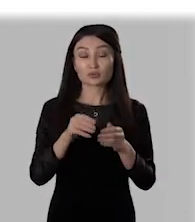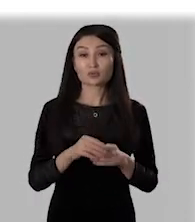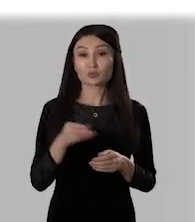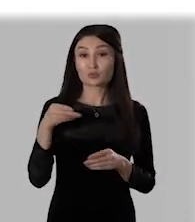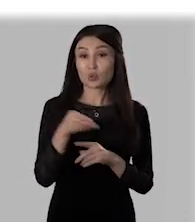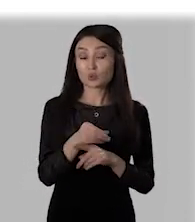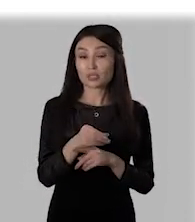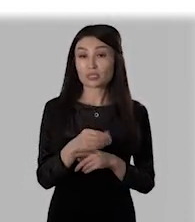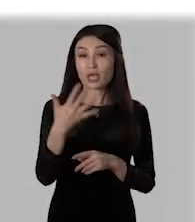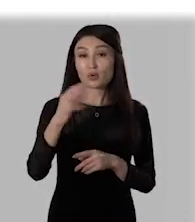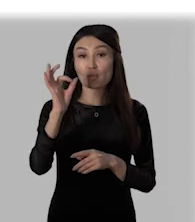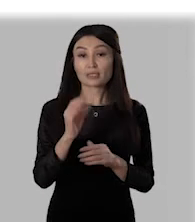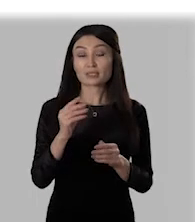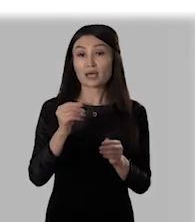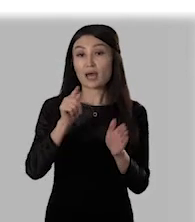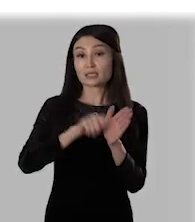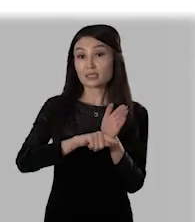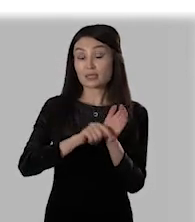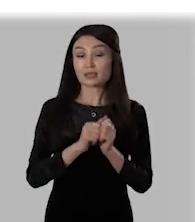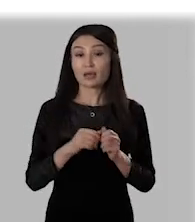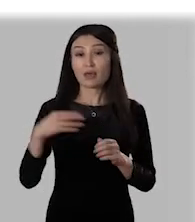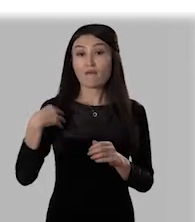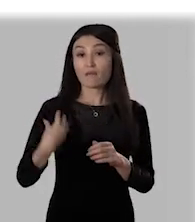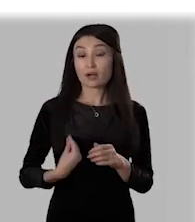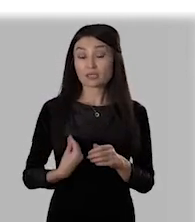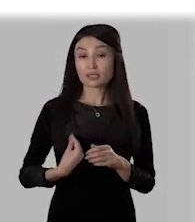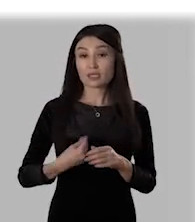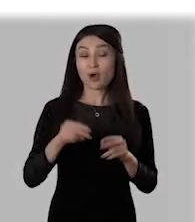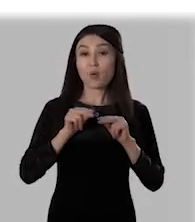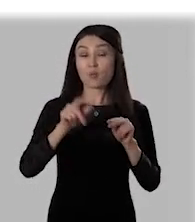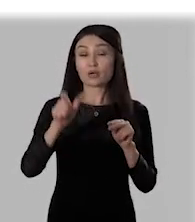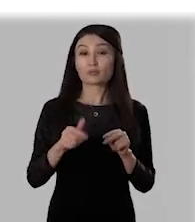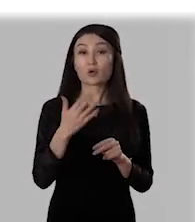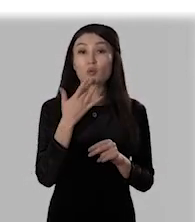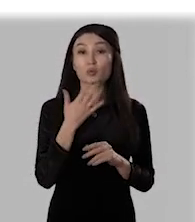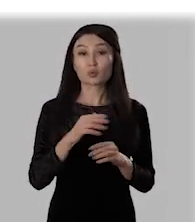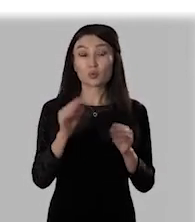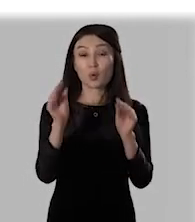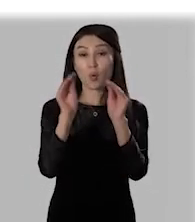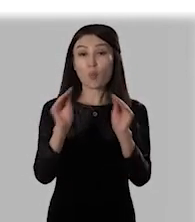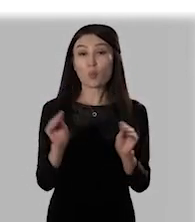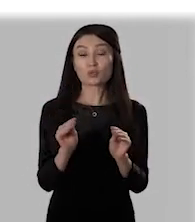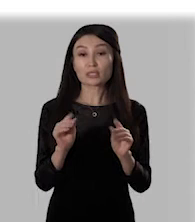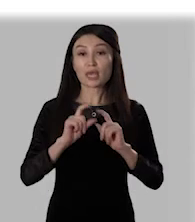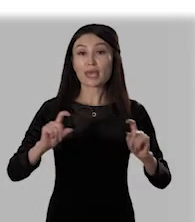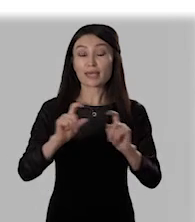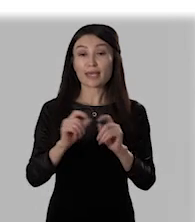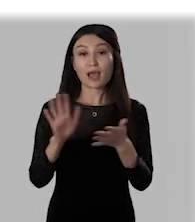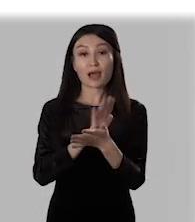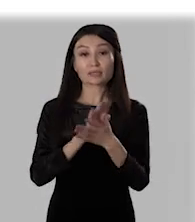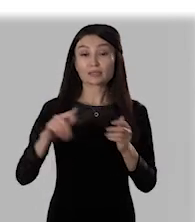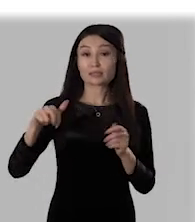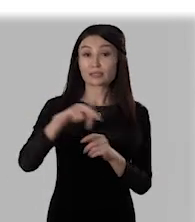арзандатылган. Францияда мугалимдер улуттук музейине акысыз кирет.